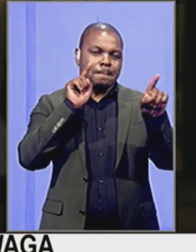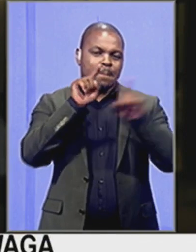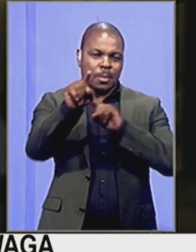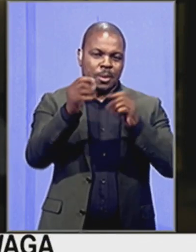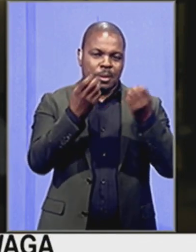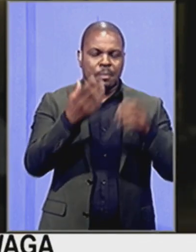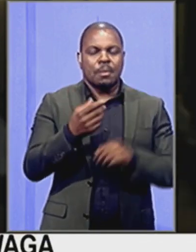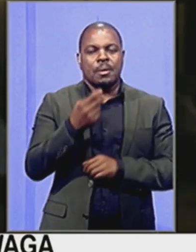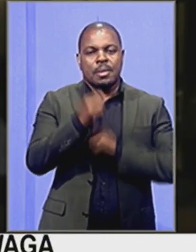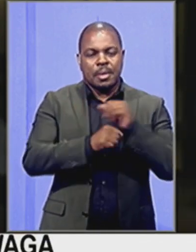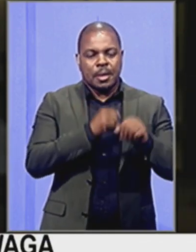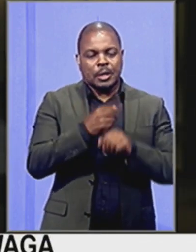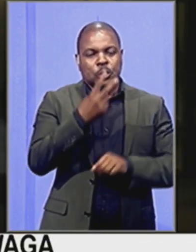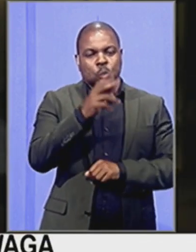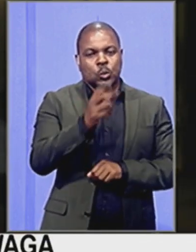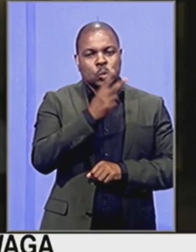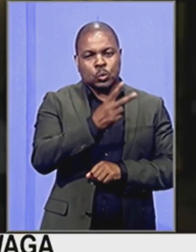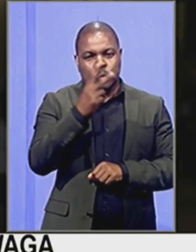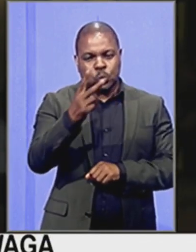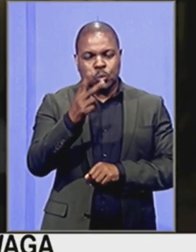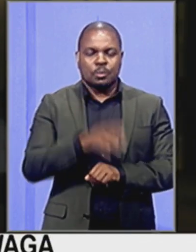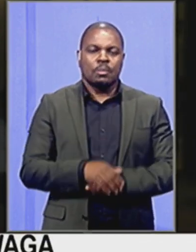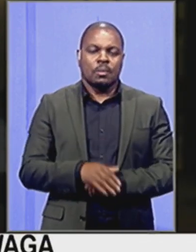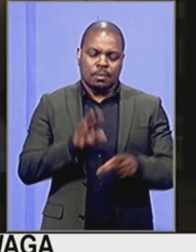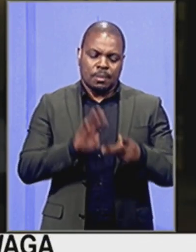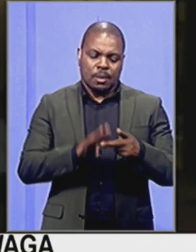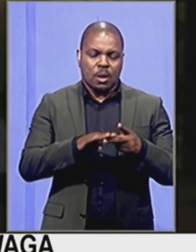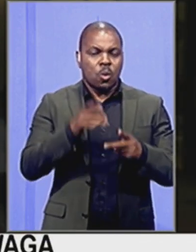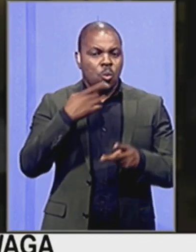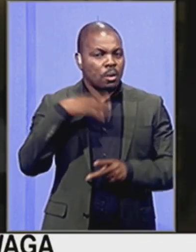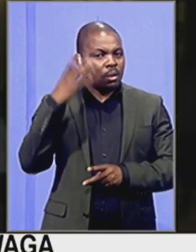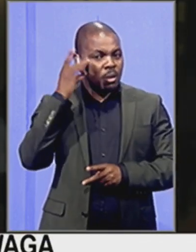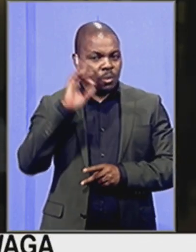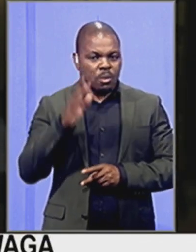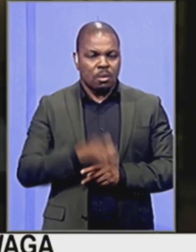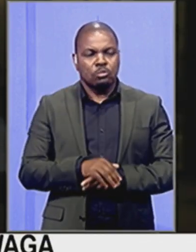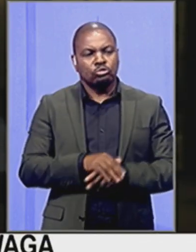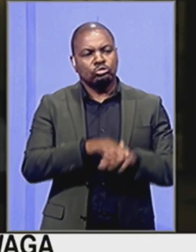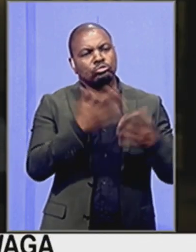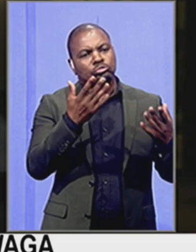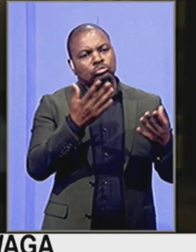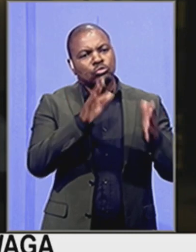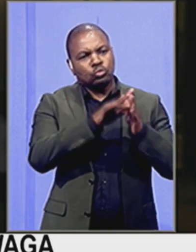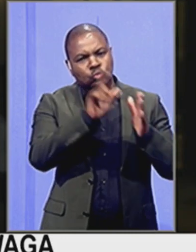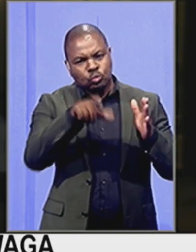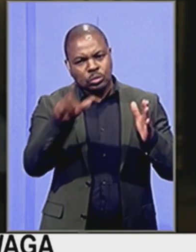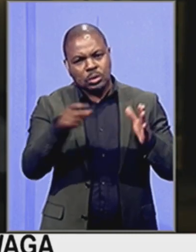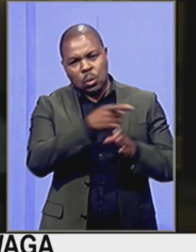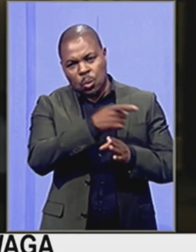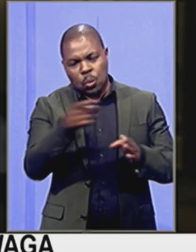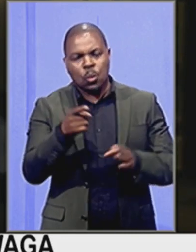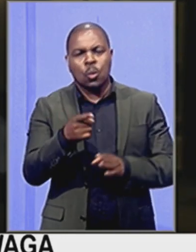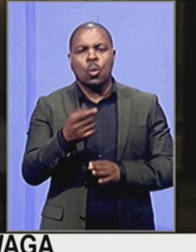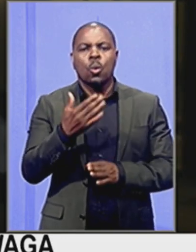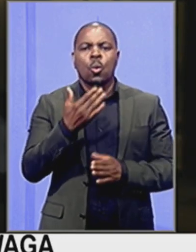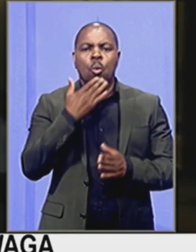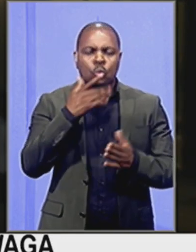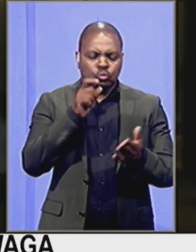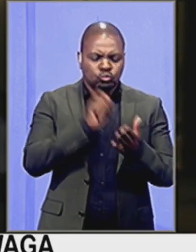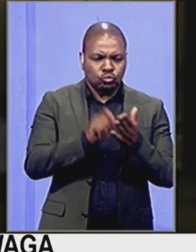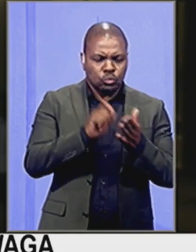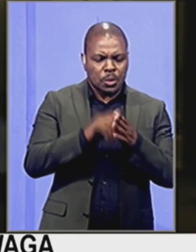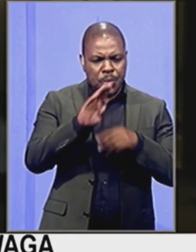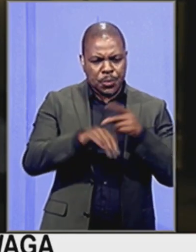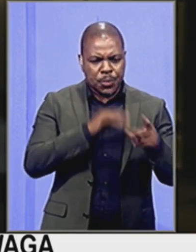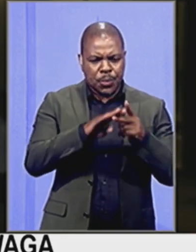matric class of 2022 re phethile ra kwa gape gore bana ba ba kgonang gore or ba ileng ba re ba ngwala ba